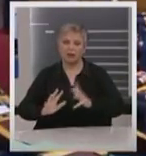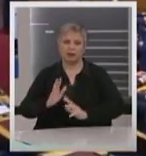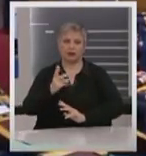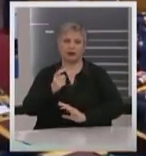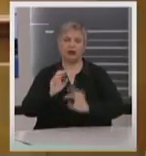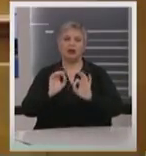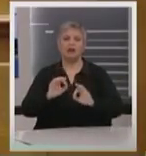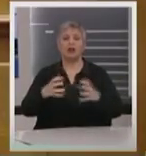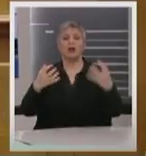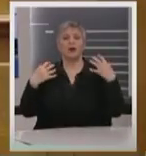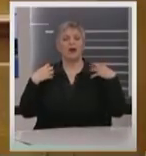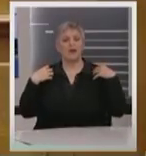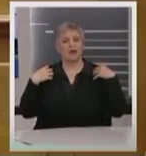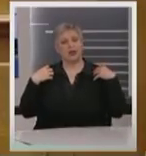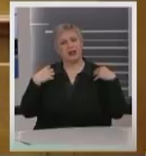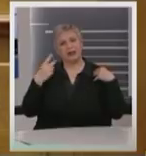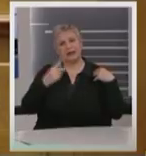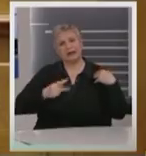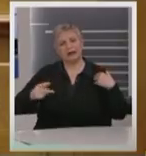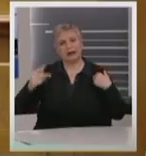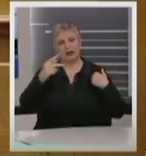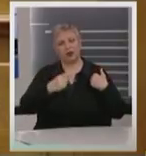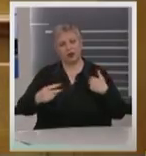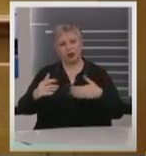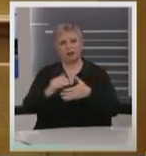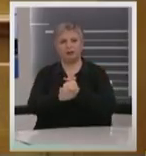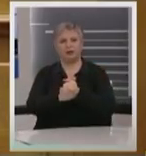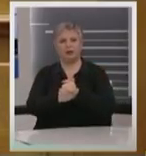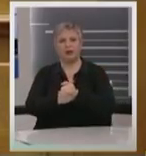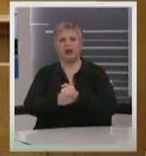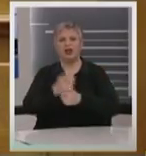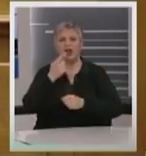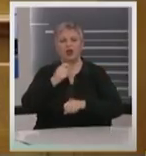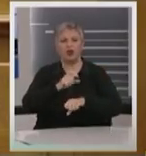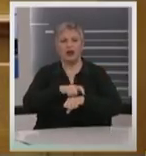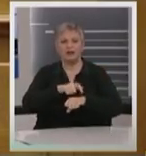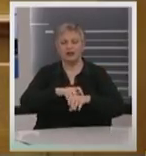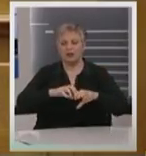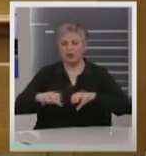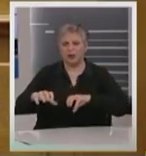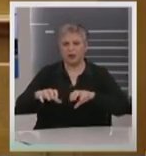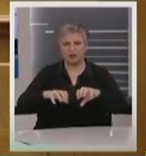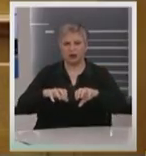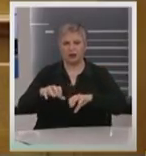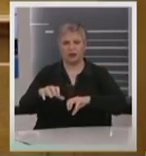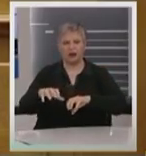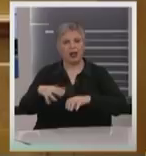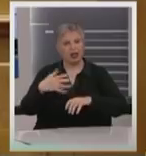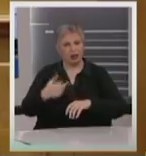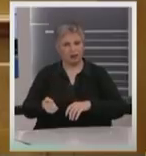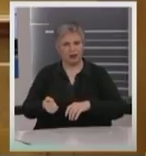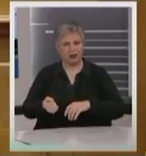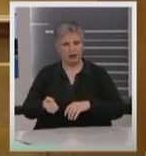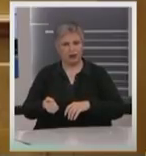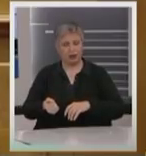να ενώσουμε την ελληνική κοινωνία απέναντι σε ψεύτικους διχασμούς και σε ακραία πόλωση. Γιατί δεν